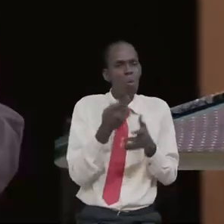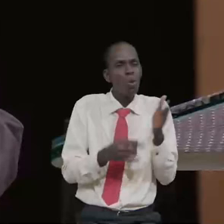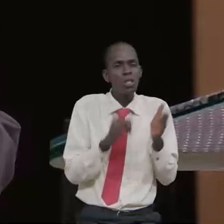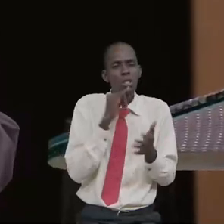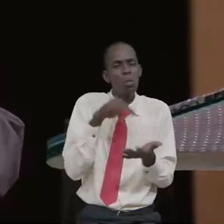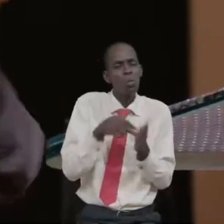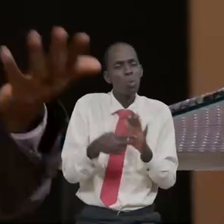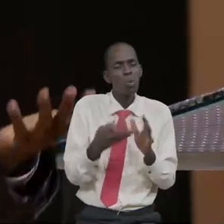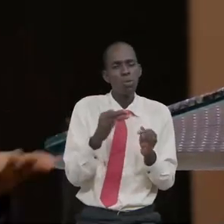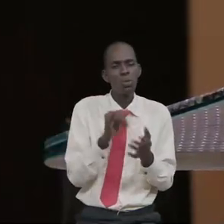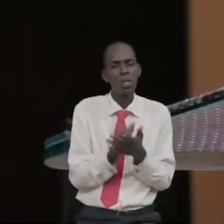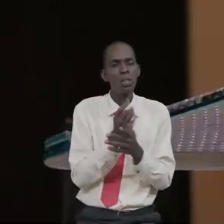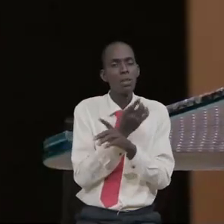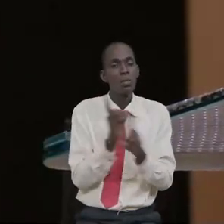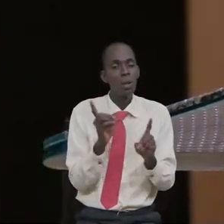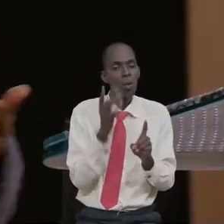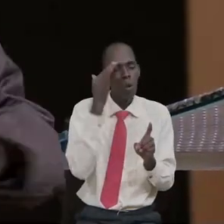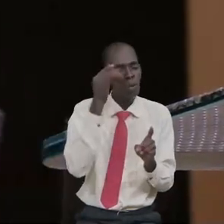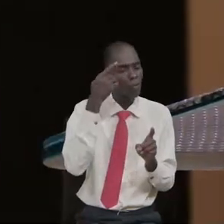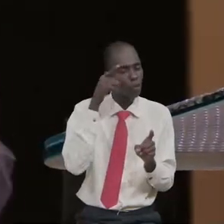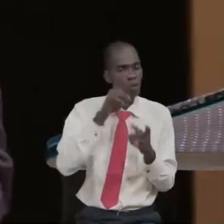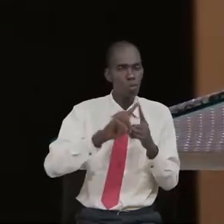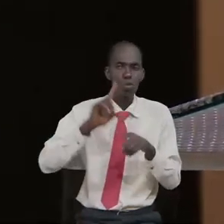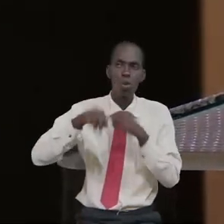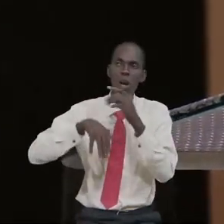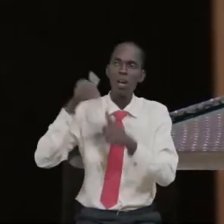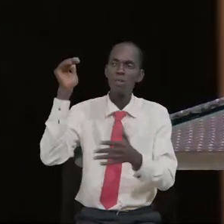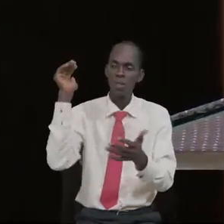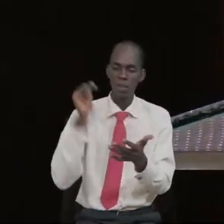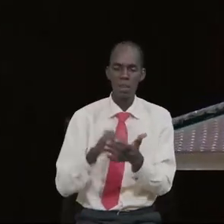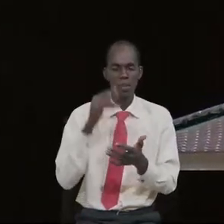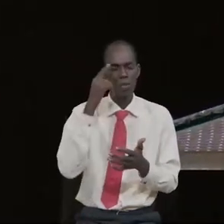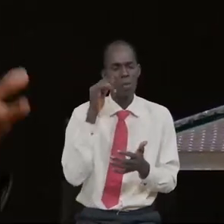de cette délivrance? C'est pour ressortir encore, pour faire